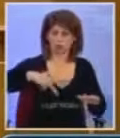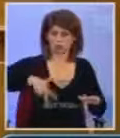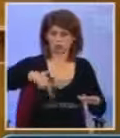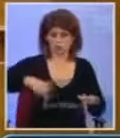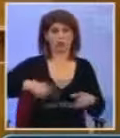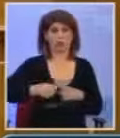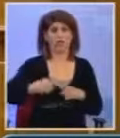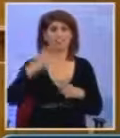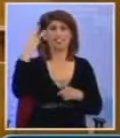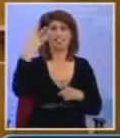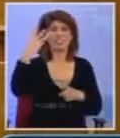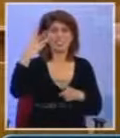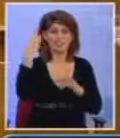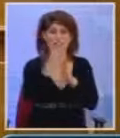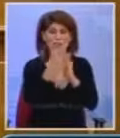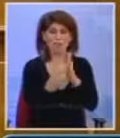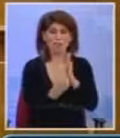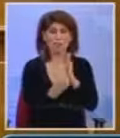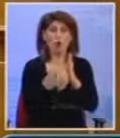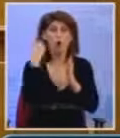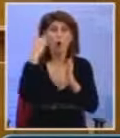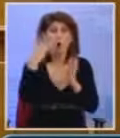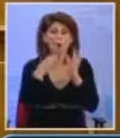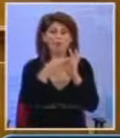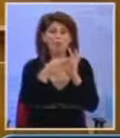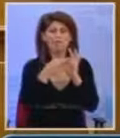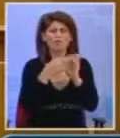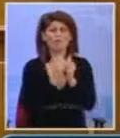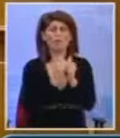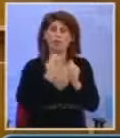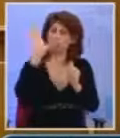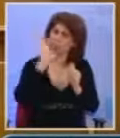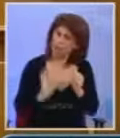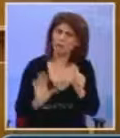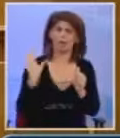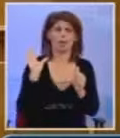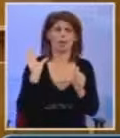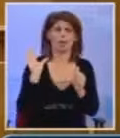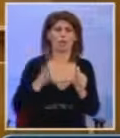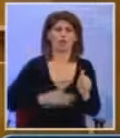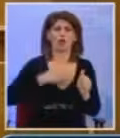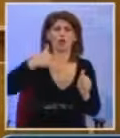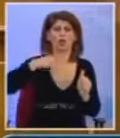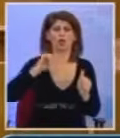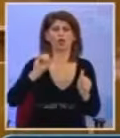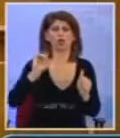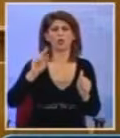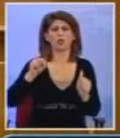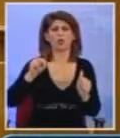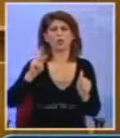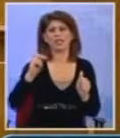οίκοι. Ο πιο στενός μου φίλος στο εξωτερικό πράγματι, ο κύριος Γιούνκερ, αλλά το είπατε